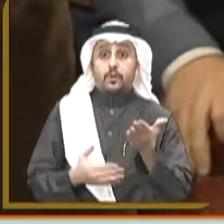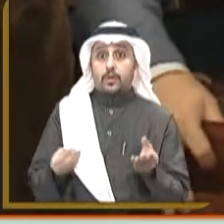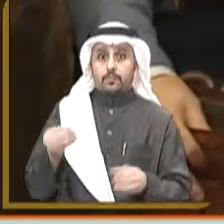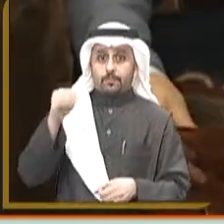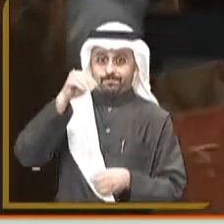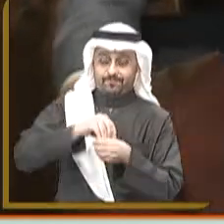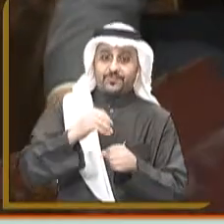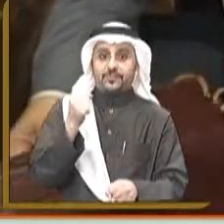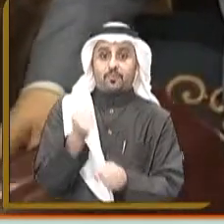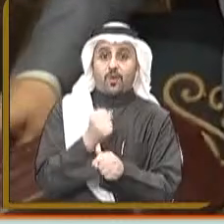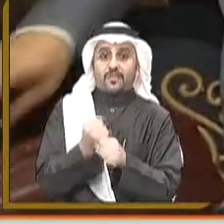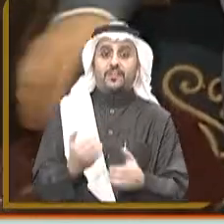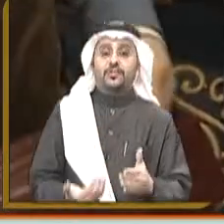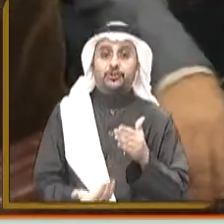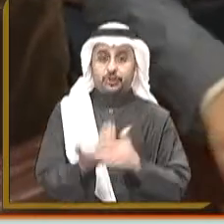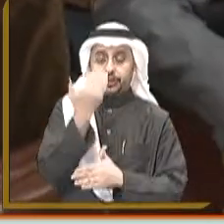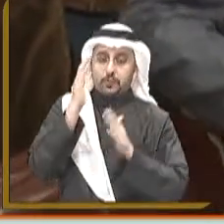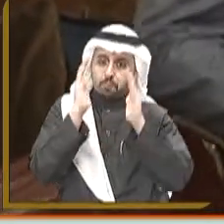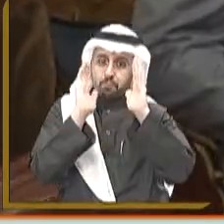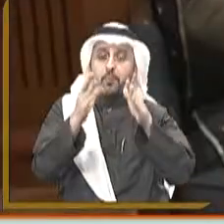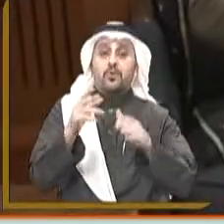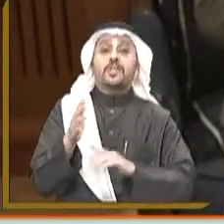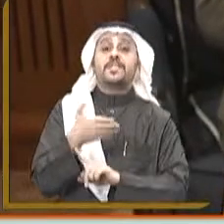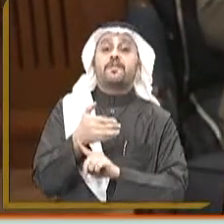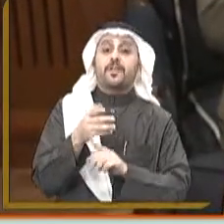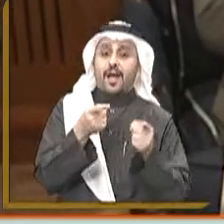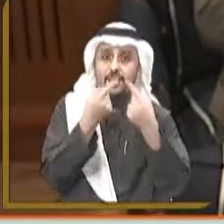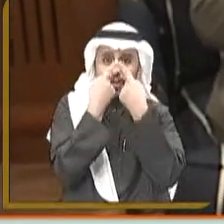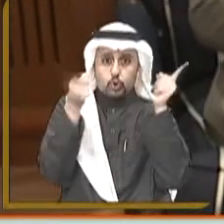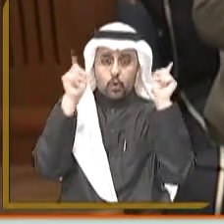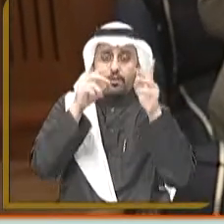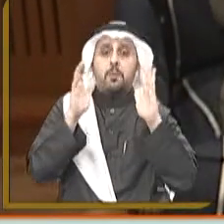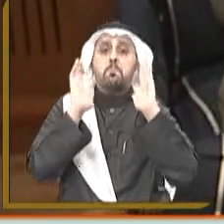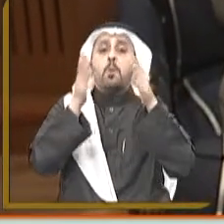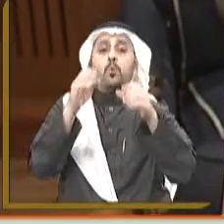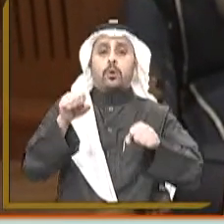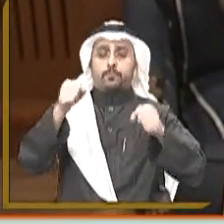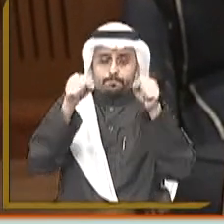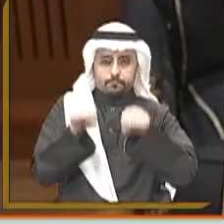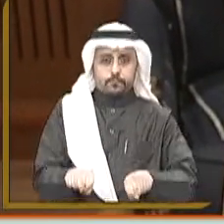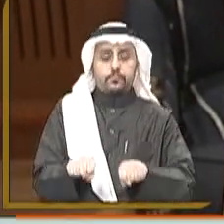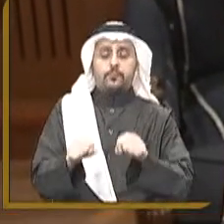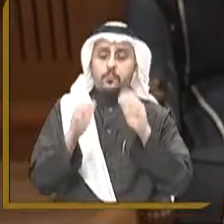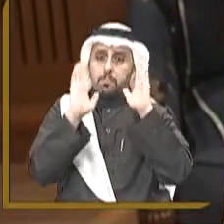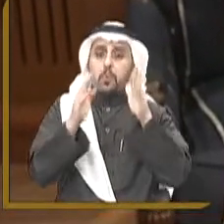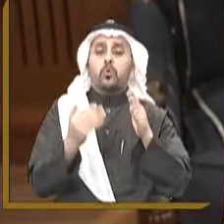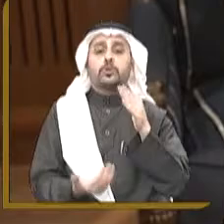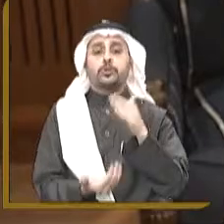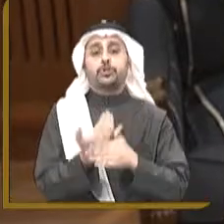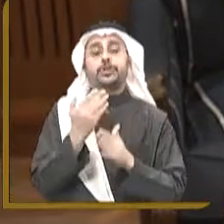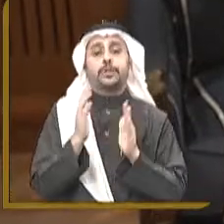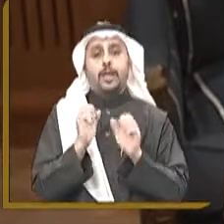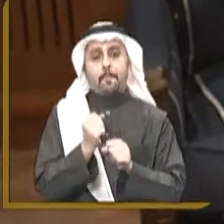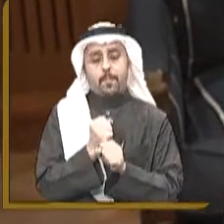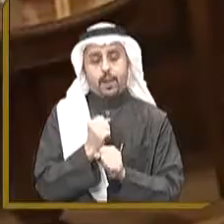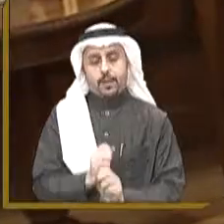حديثا، متمنيا للسفير رودولف ميشيلكا التوفيق في مهام عمله الجديد.